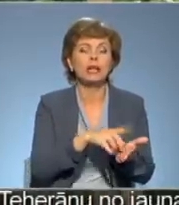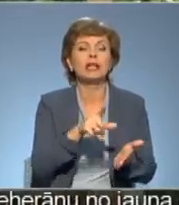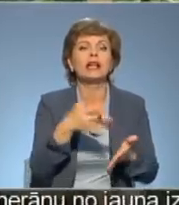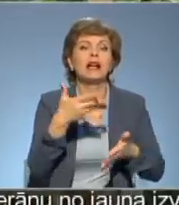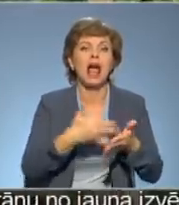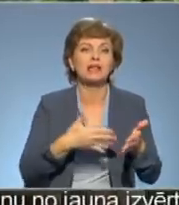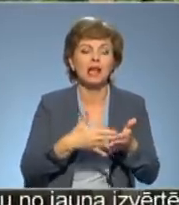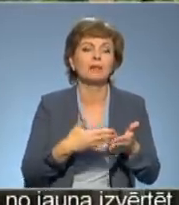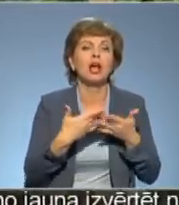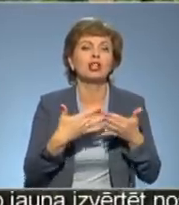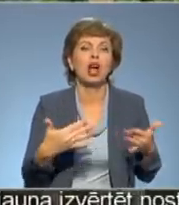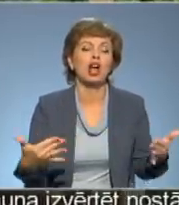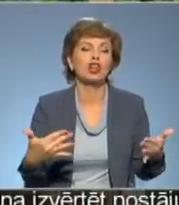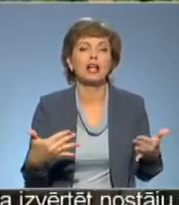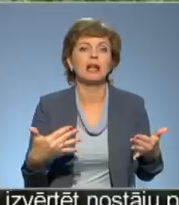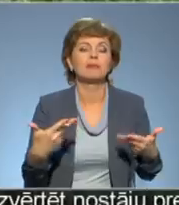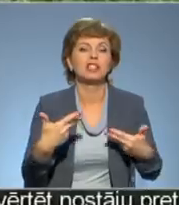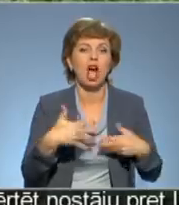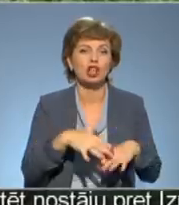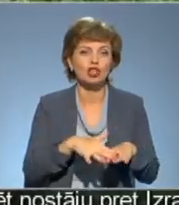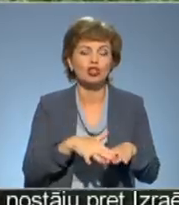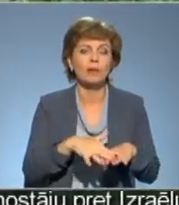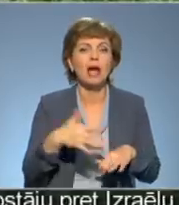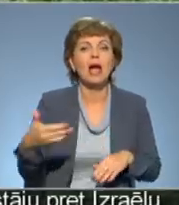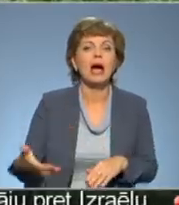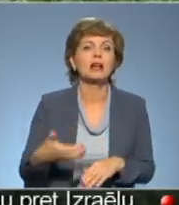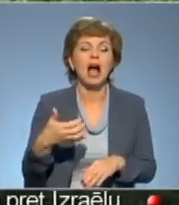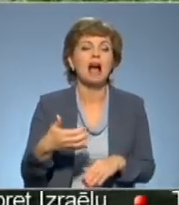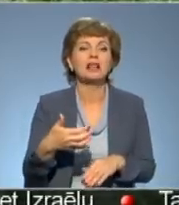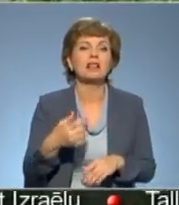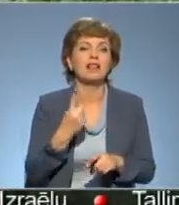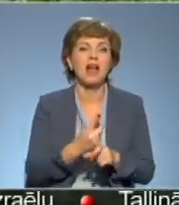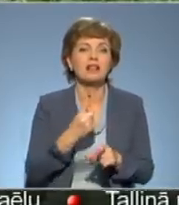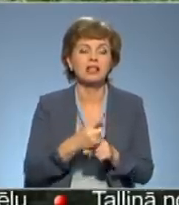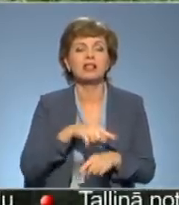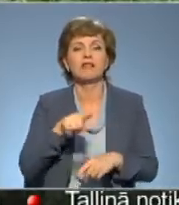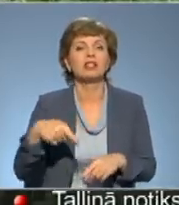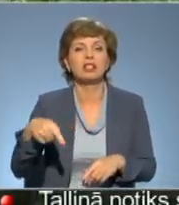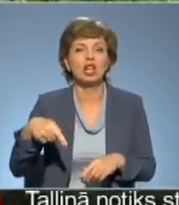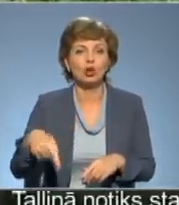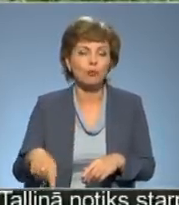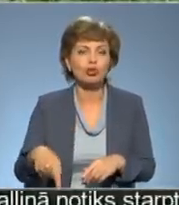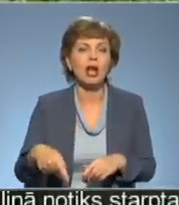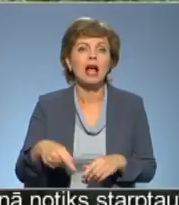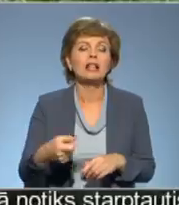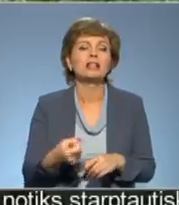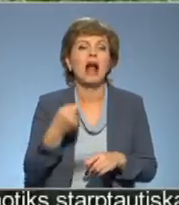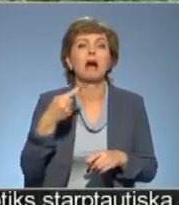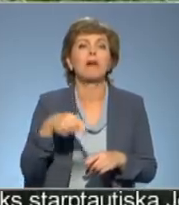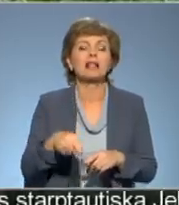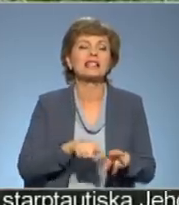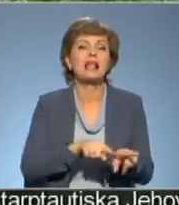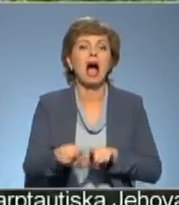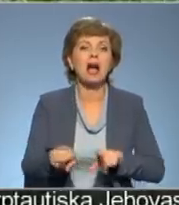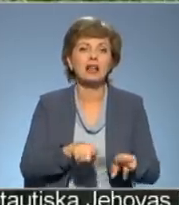rēķināties arī ar dažādiem sarežģījumiem. It kā rakt neko sevišķi nevar, visa ar urpšanu un trāpu saknē virsū kaut kur tas staps ir